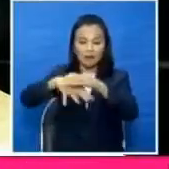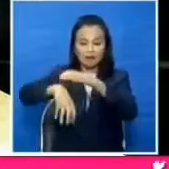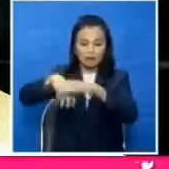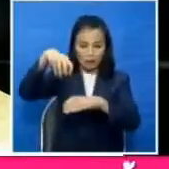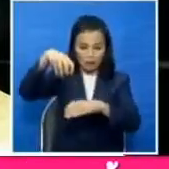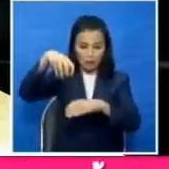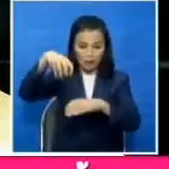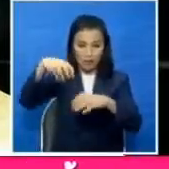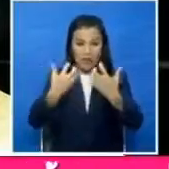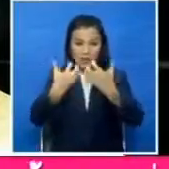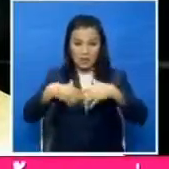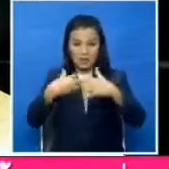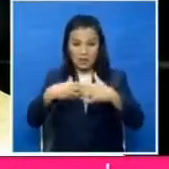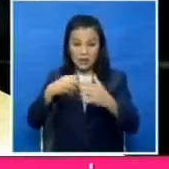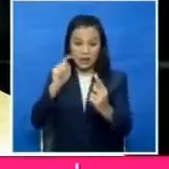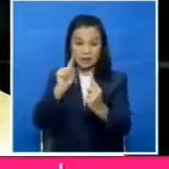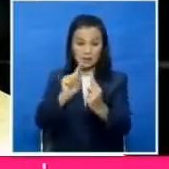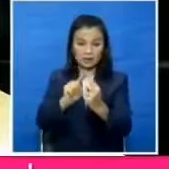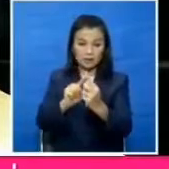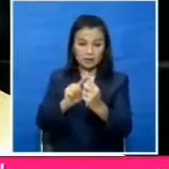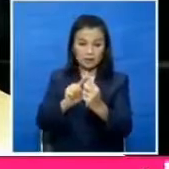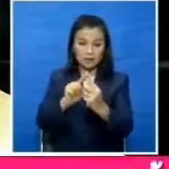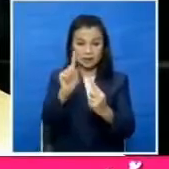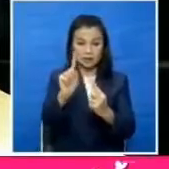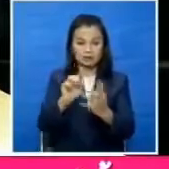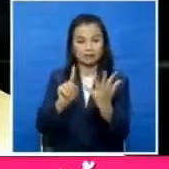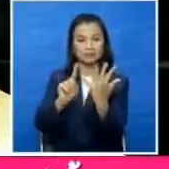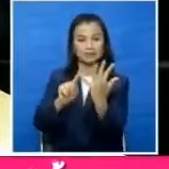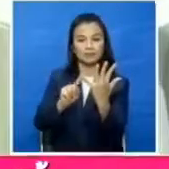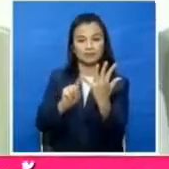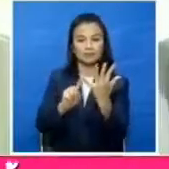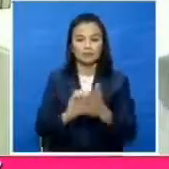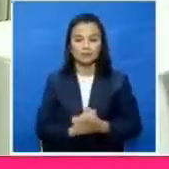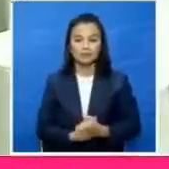ใช้กับเครื่องออกรางวัลไฟฟ้าอัตโนมัติหลักหน่วย